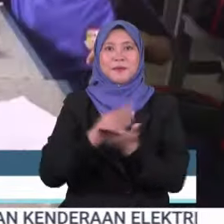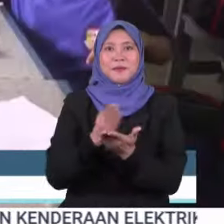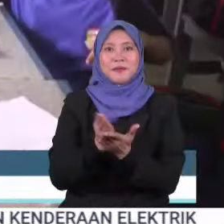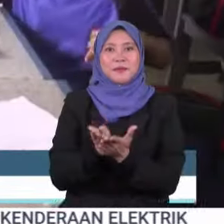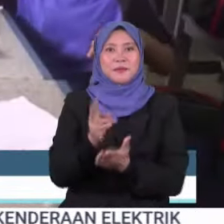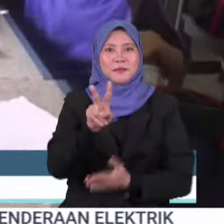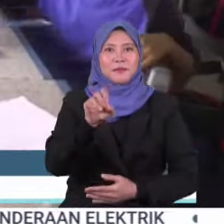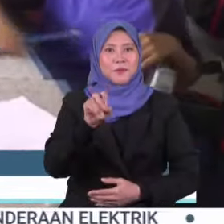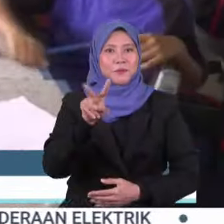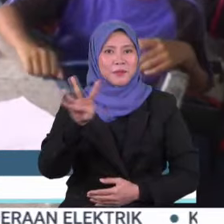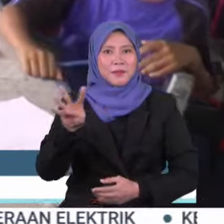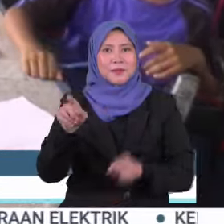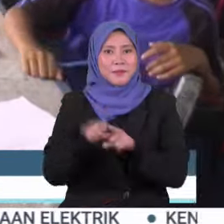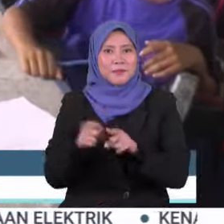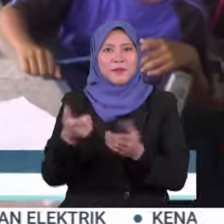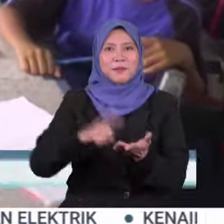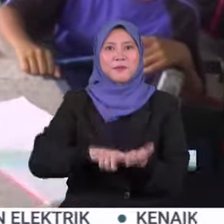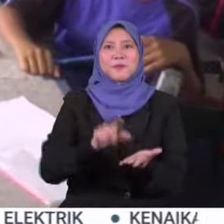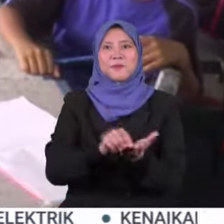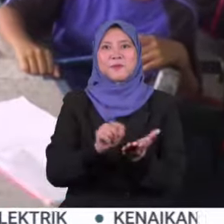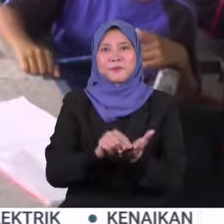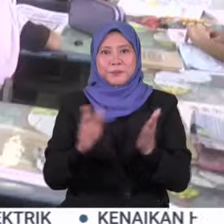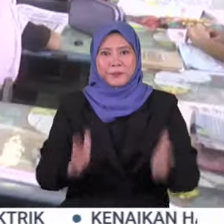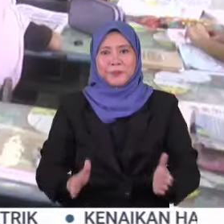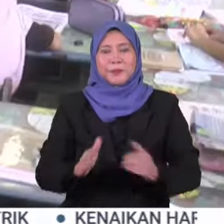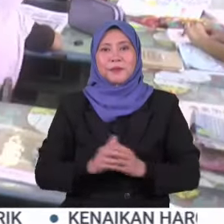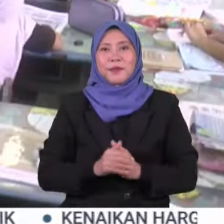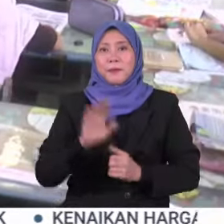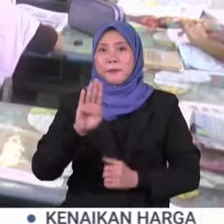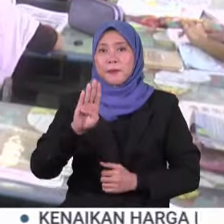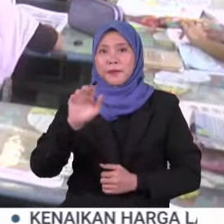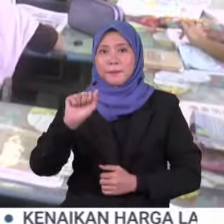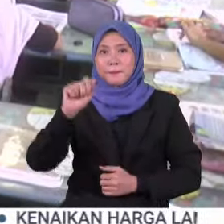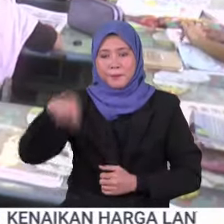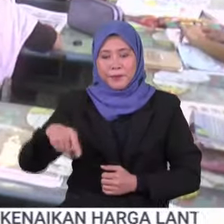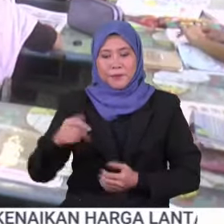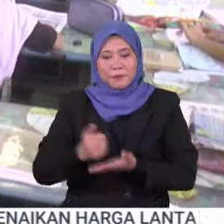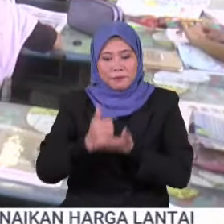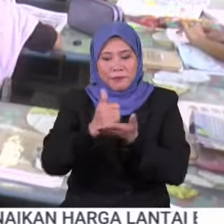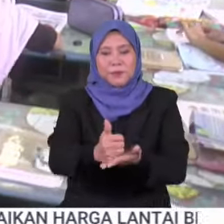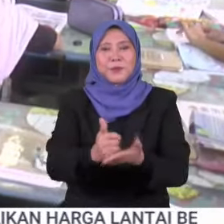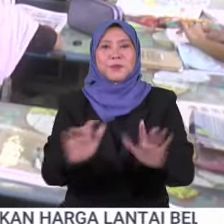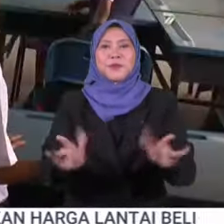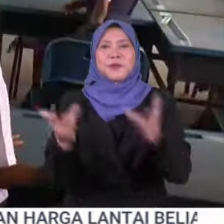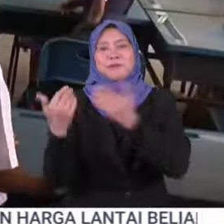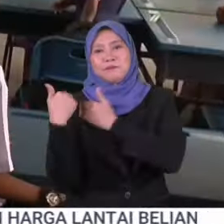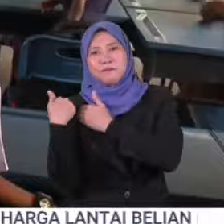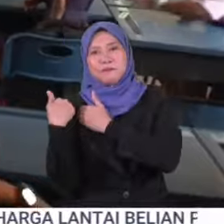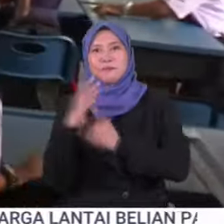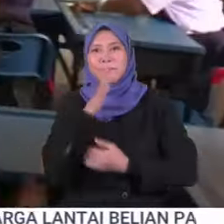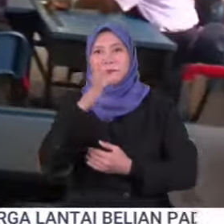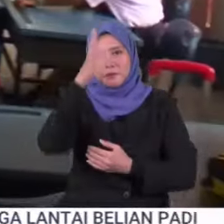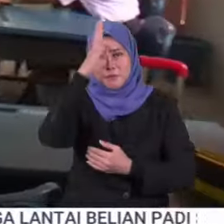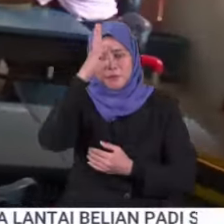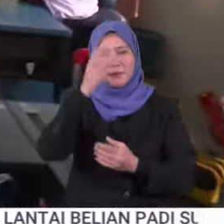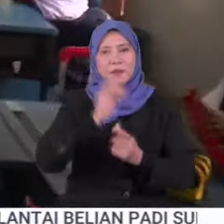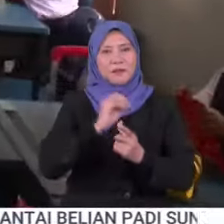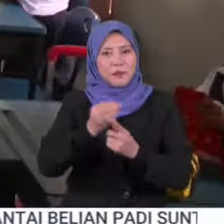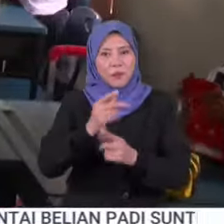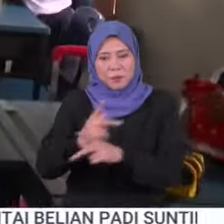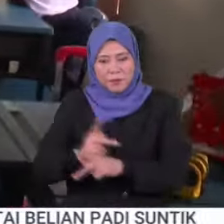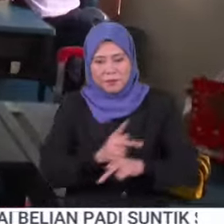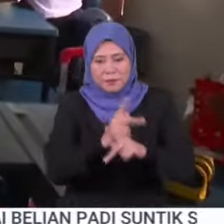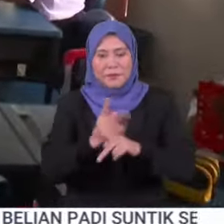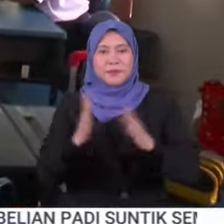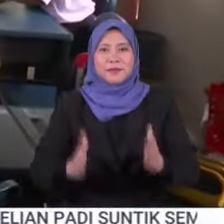2024 seperti dilaporkan media BAP bakal membantu meringankan beban perbelanjaan Ibu Bapa atau penjaga dalam